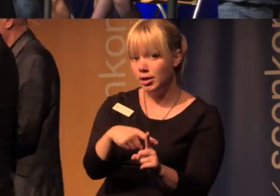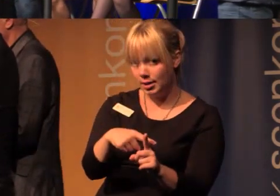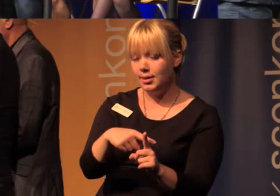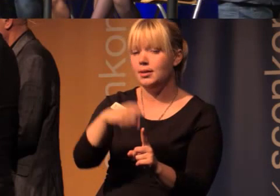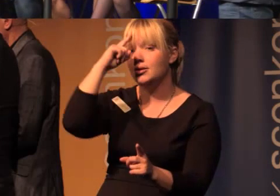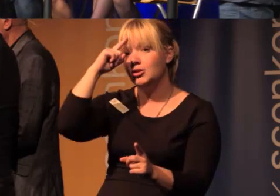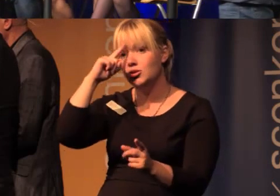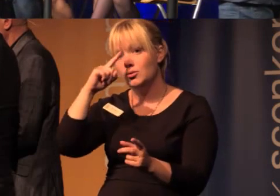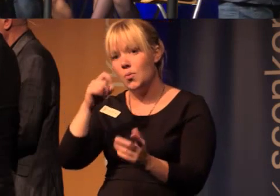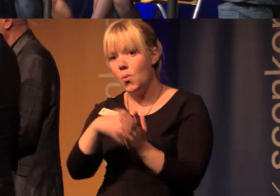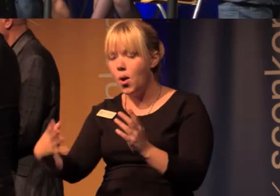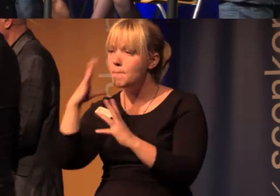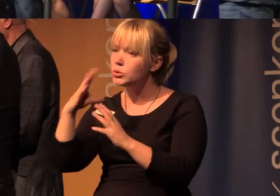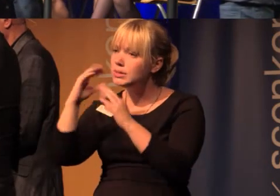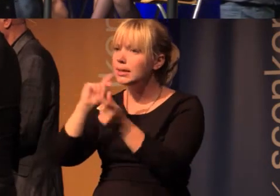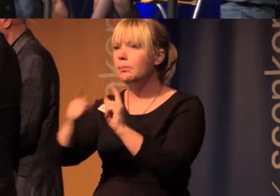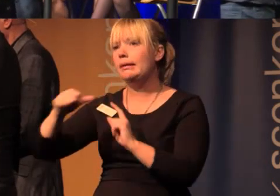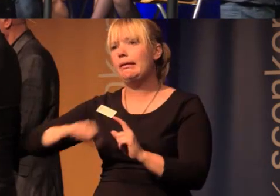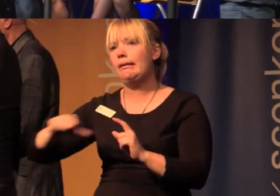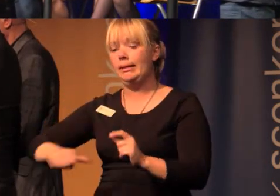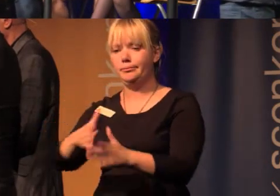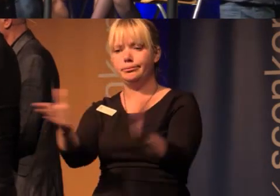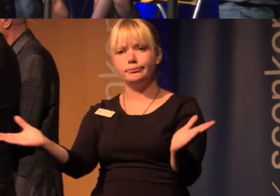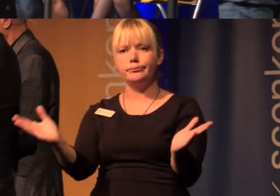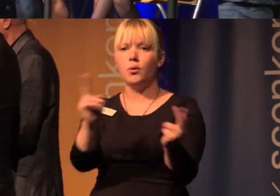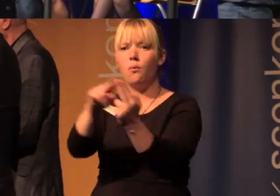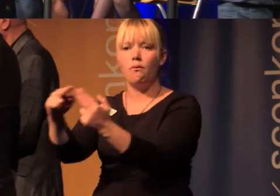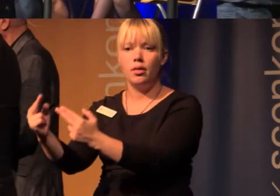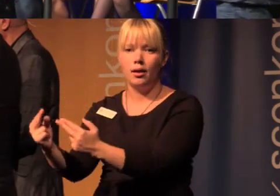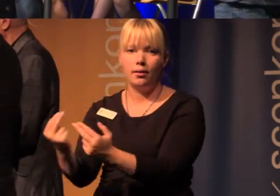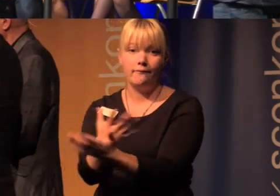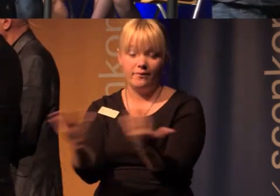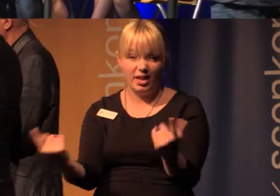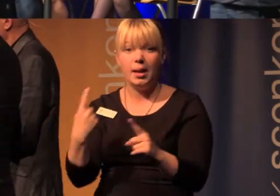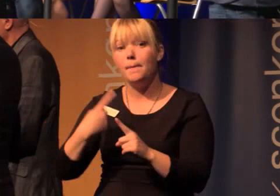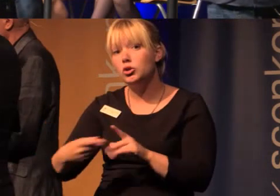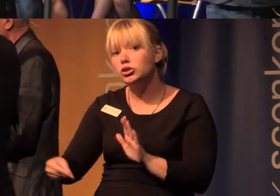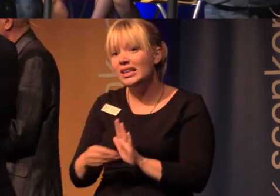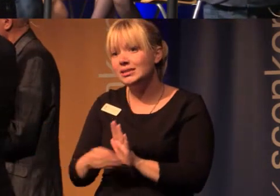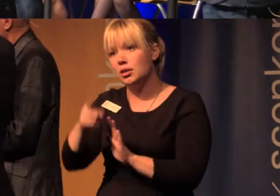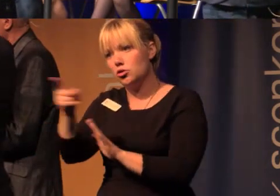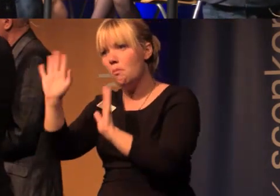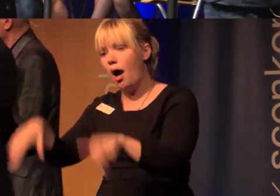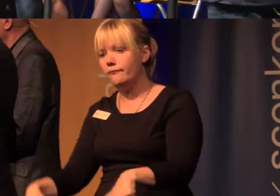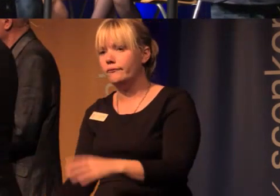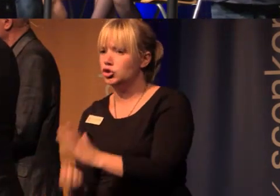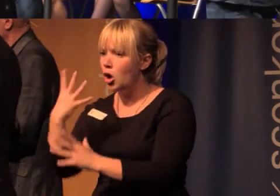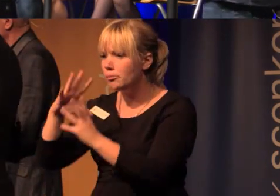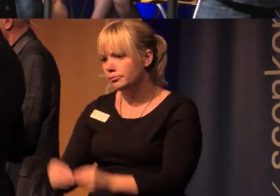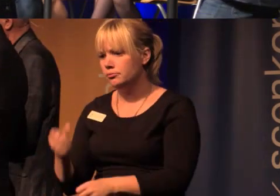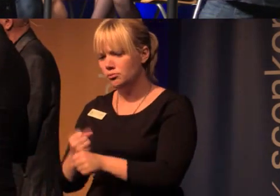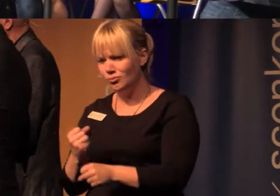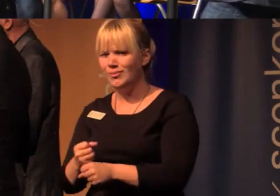tillgängliggöra musik till exempel till fler, men också en möjlighet till ersättning till de som har gjort arbetet. Jag tycker att det behövs en